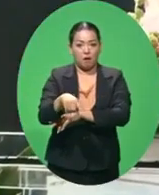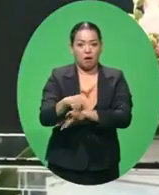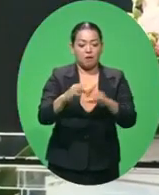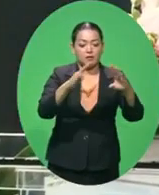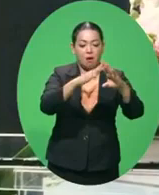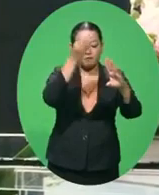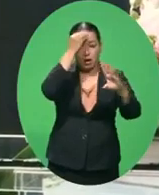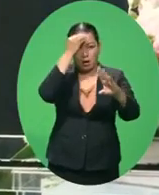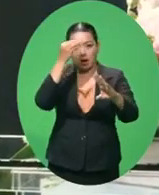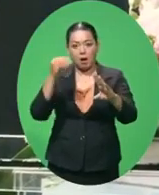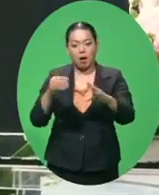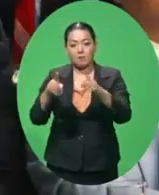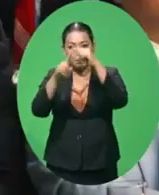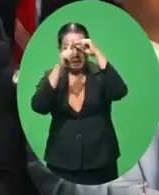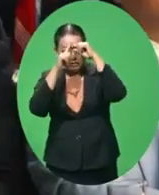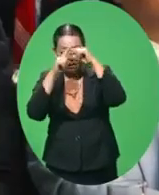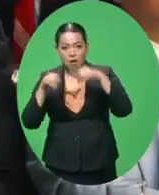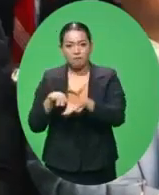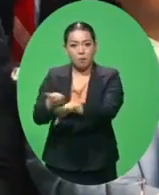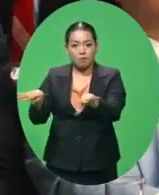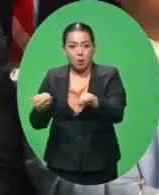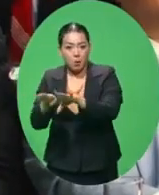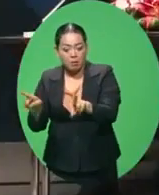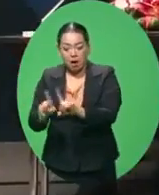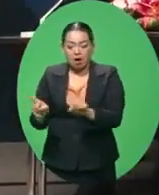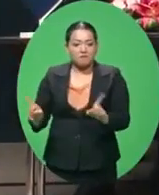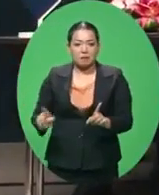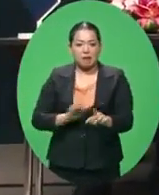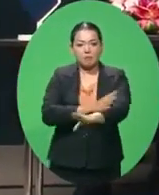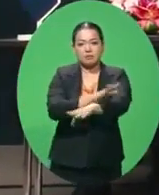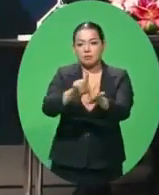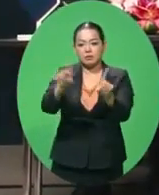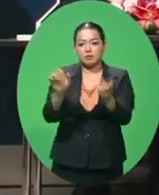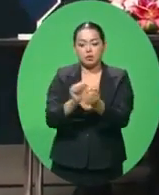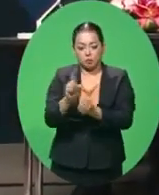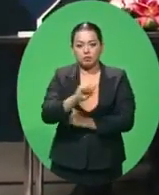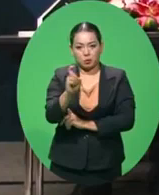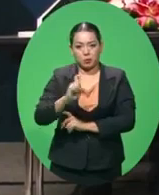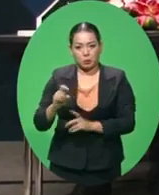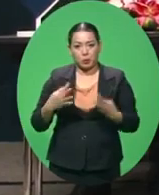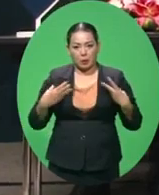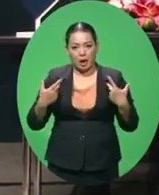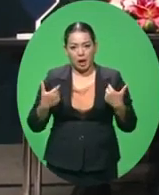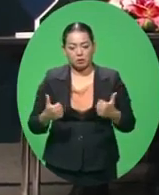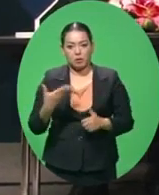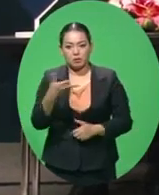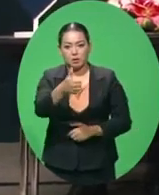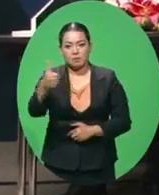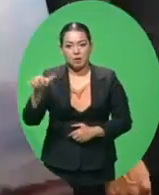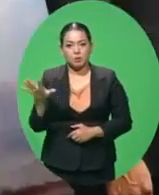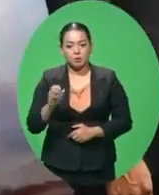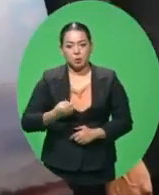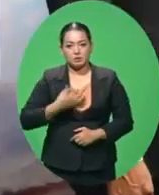tâm, đường chạy bộ tổng hợp, hồ bơi tràn bờ, quảng trường chân mây cùng 3 tiêu chí cơ bản: an toàn, đầy đủ, tiện lợi và chất lượng